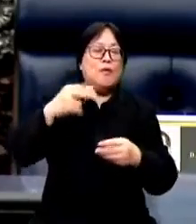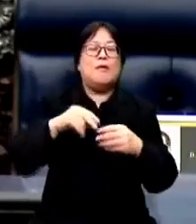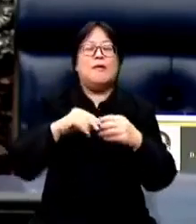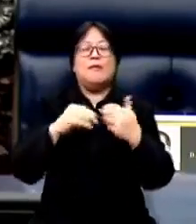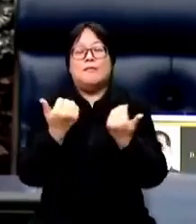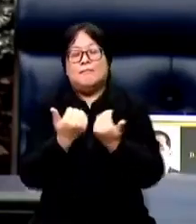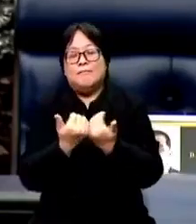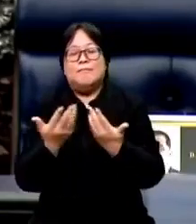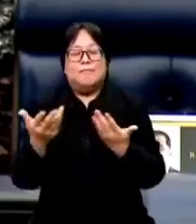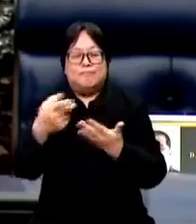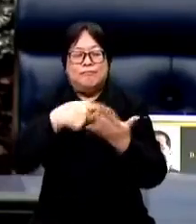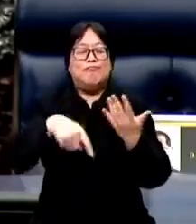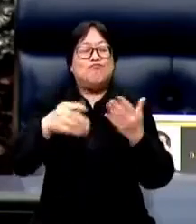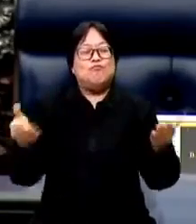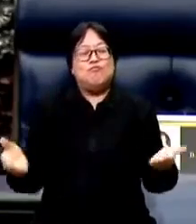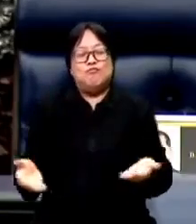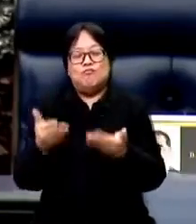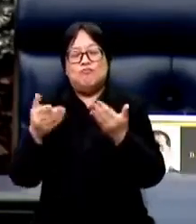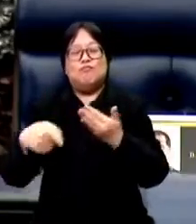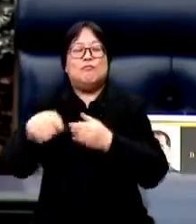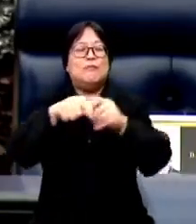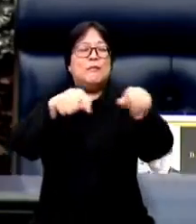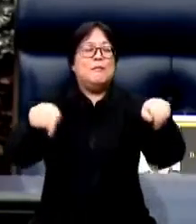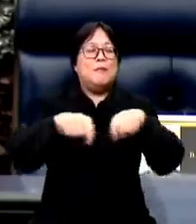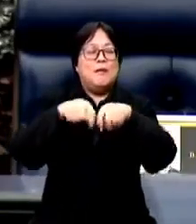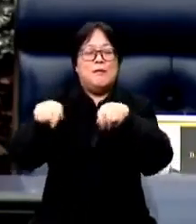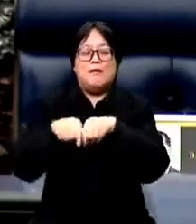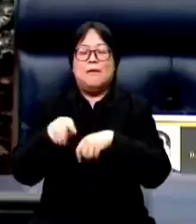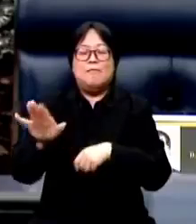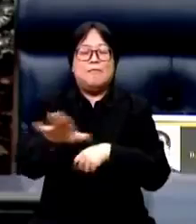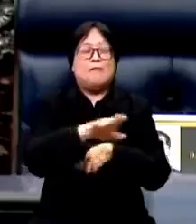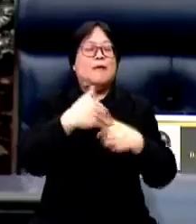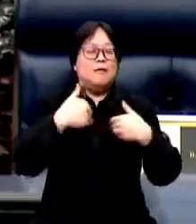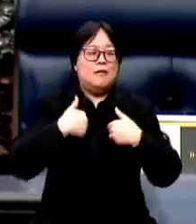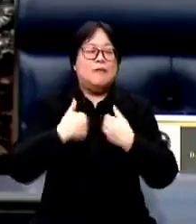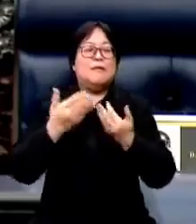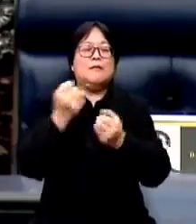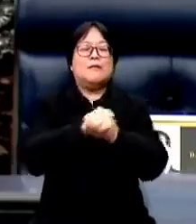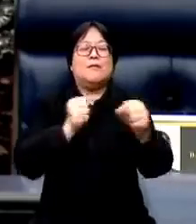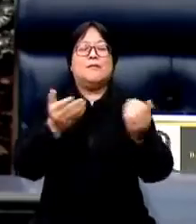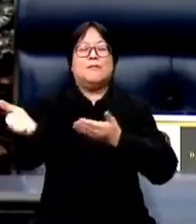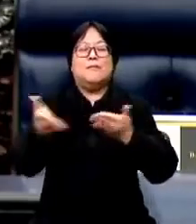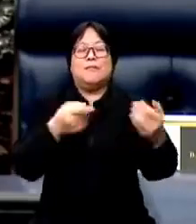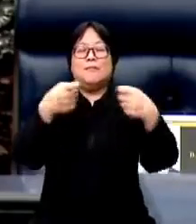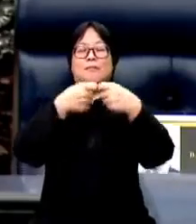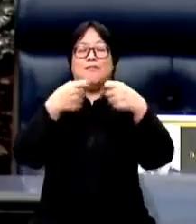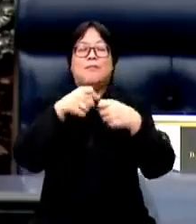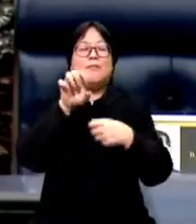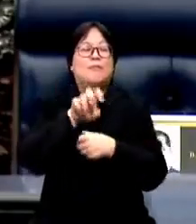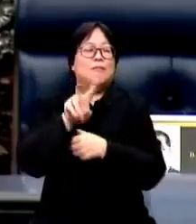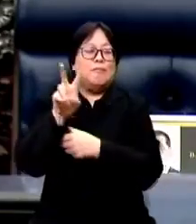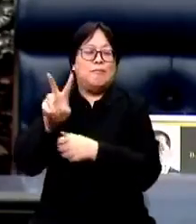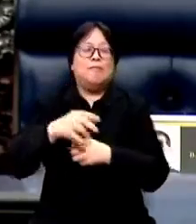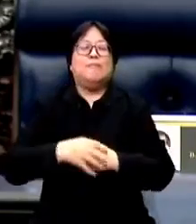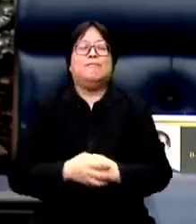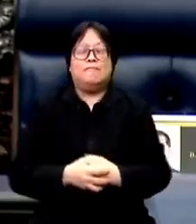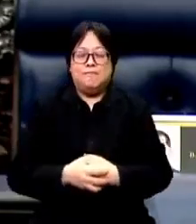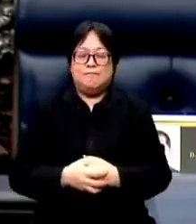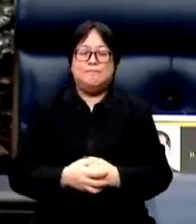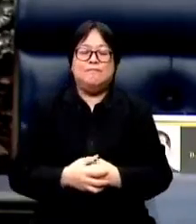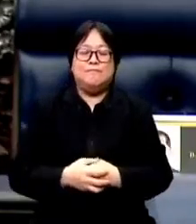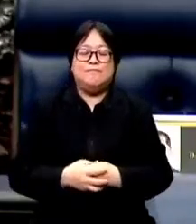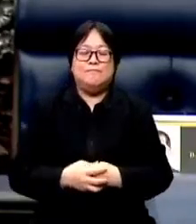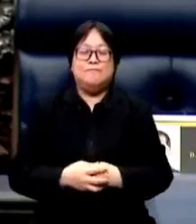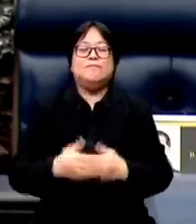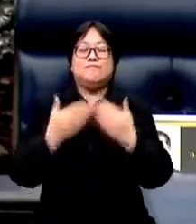pemilik Hotel Malaysia bagi menggalakkan premis-premis berkaitan disokong oleh perkhidmatan pengencas awam EV untuk keperluan para